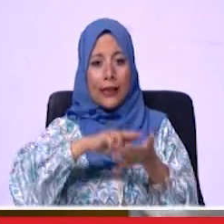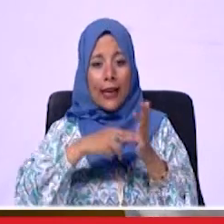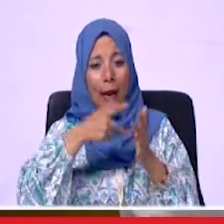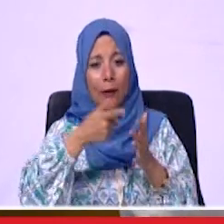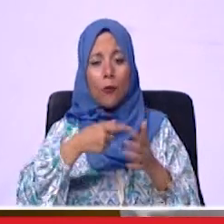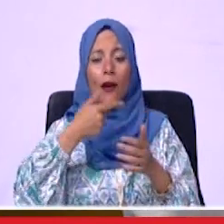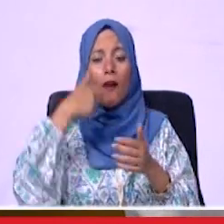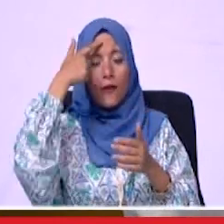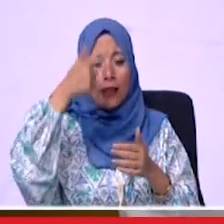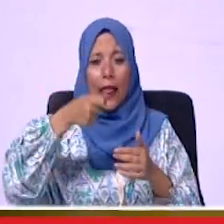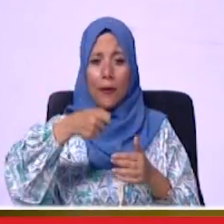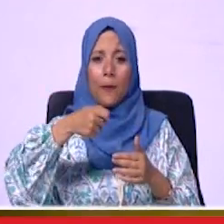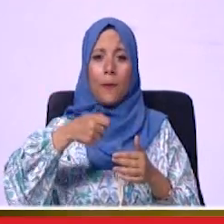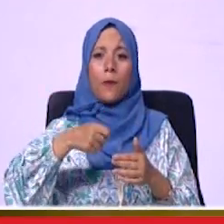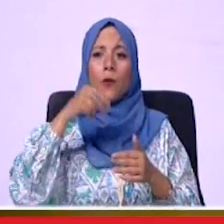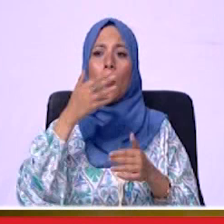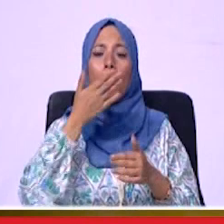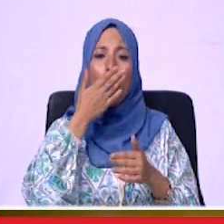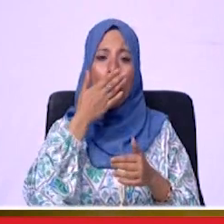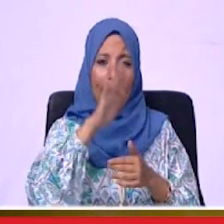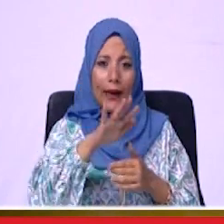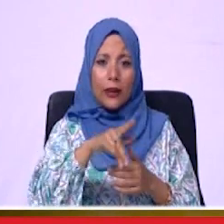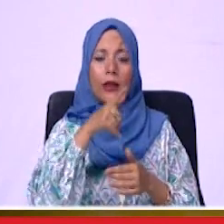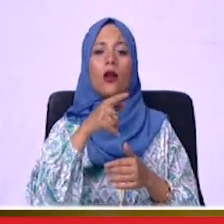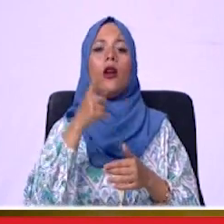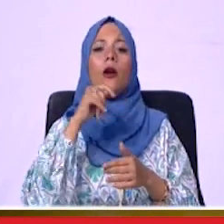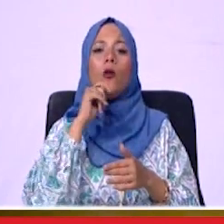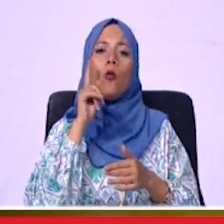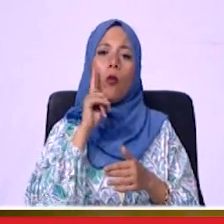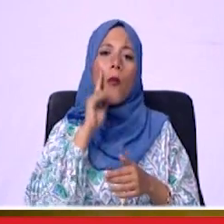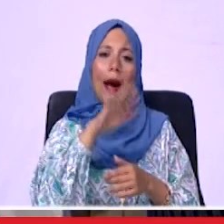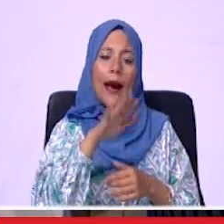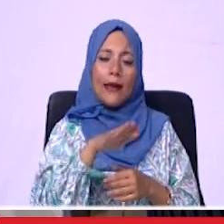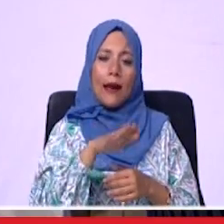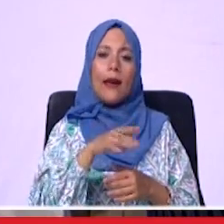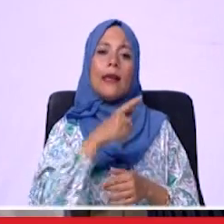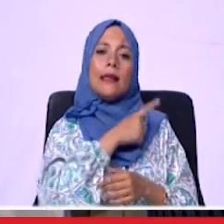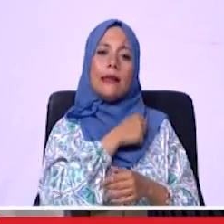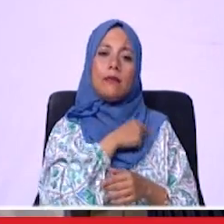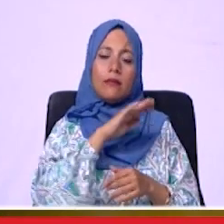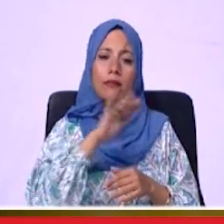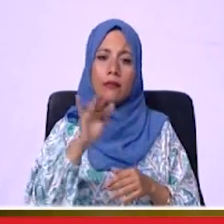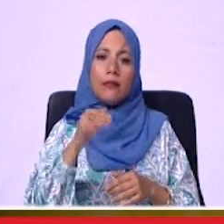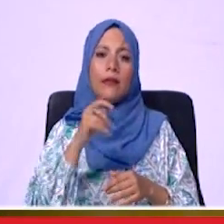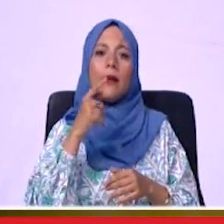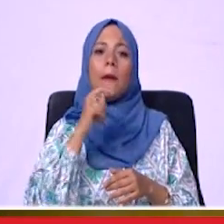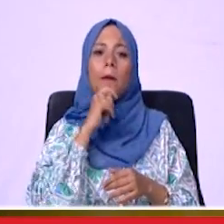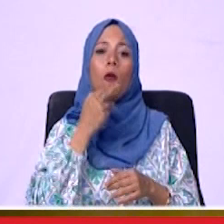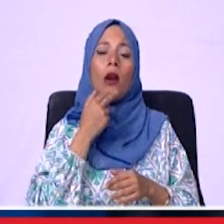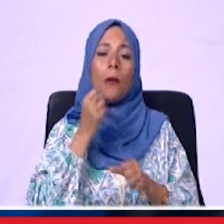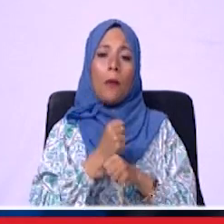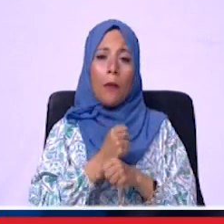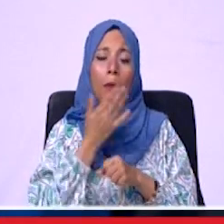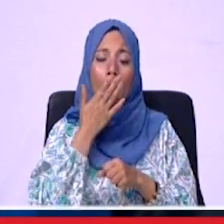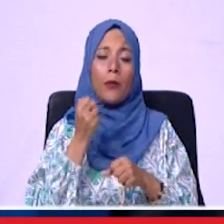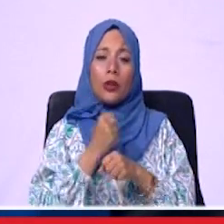بيك والف سلام عليك حبيبي. ومعايا والده الاستاذ محروس محمد كامل، ومعايا والدته الست نظيره السيد عبد